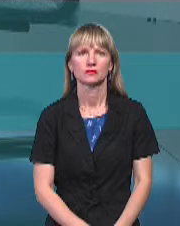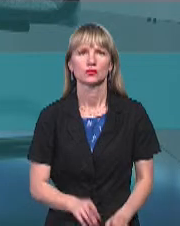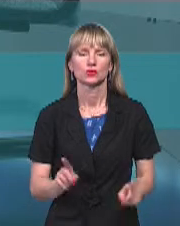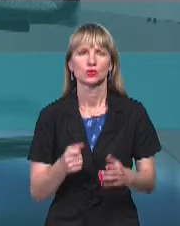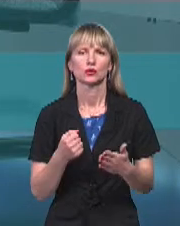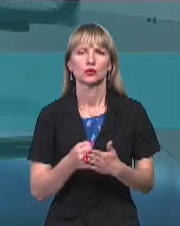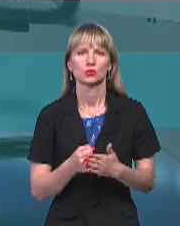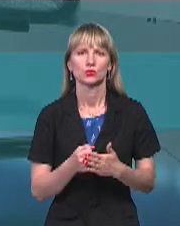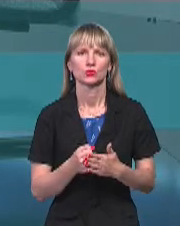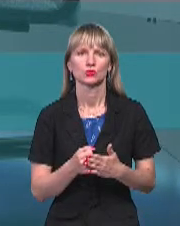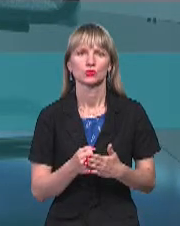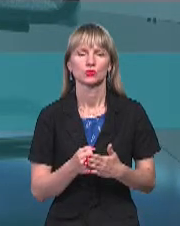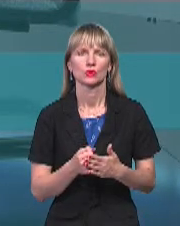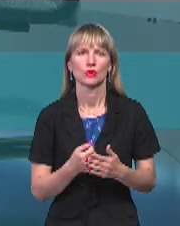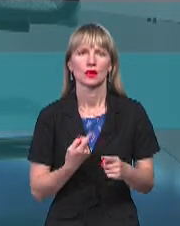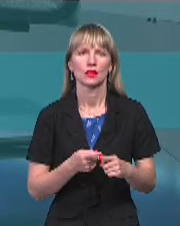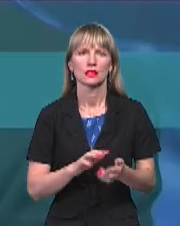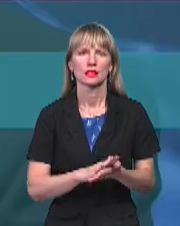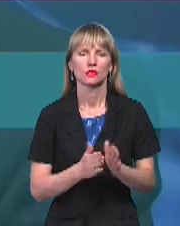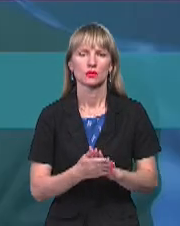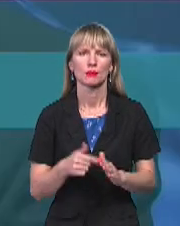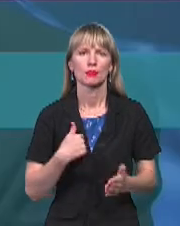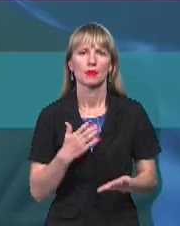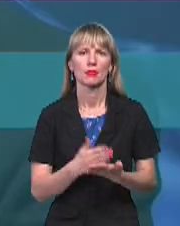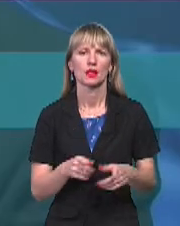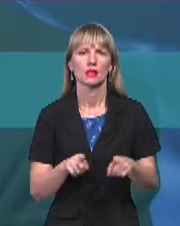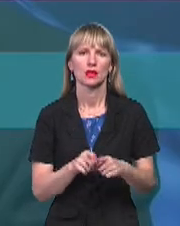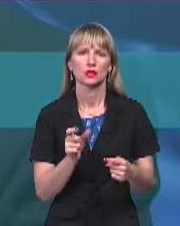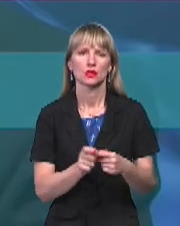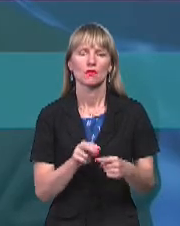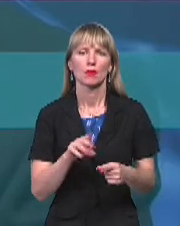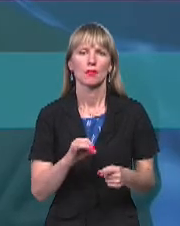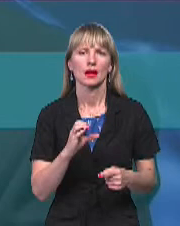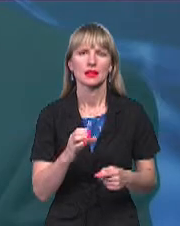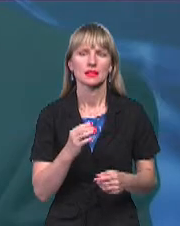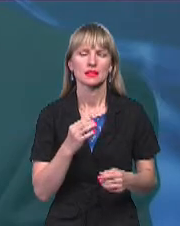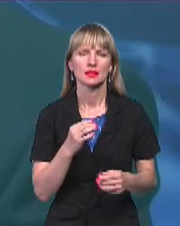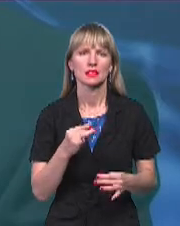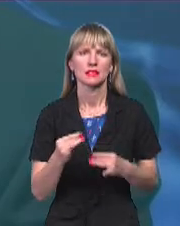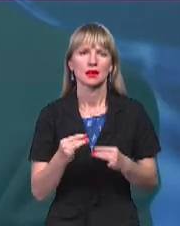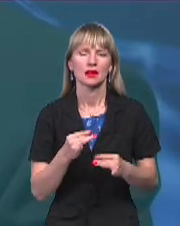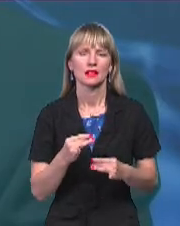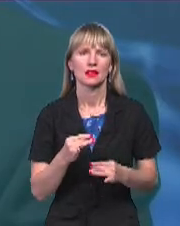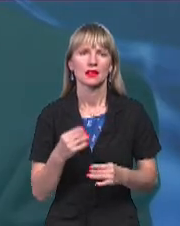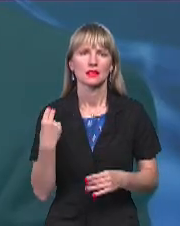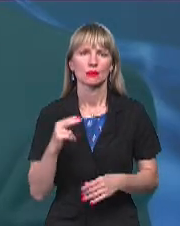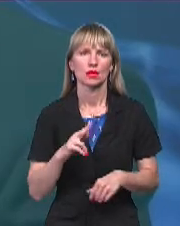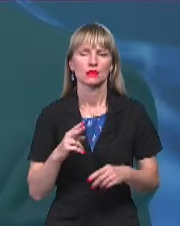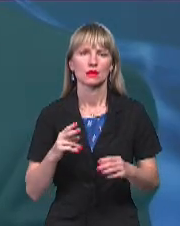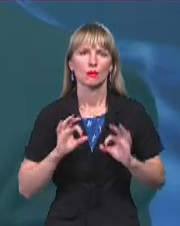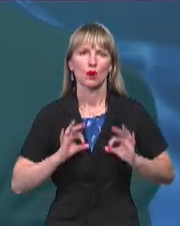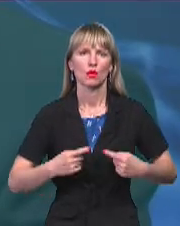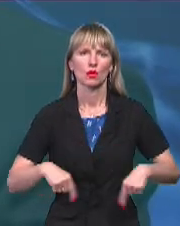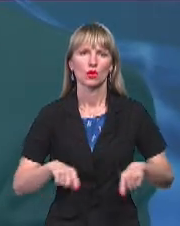Щодо розвитку цієї ситуації, ми маємо також коментар прес-секретаря Запорізької прокуратури